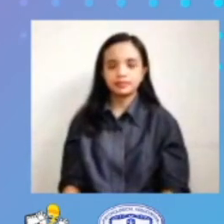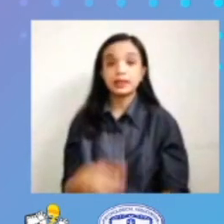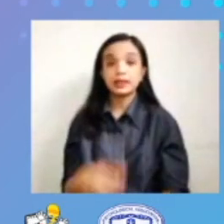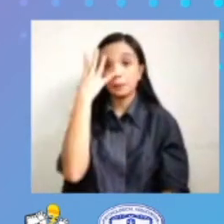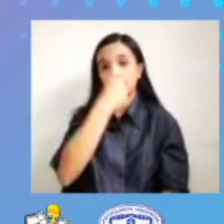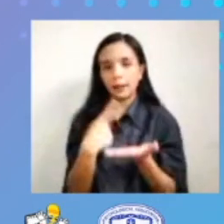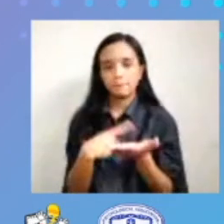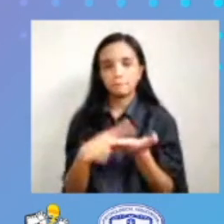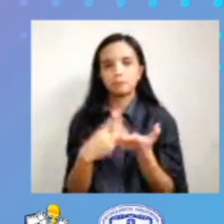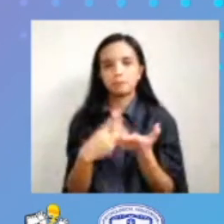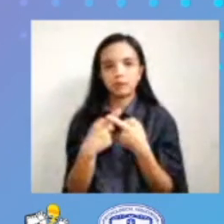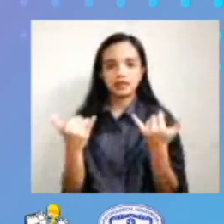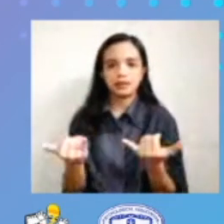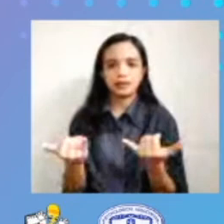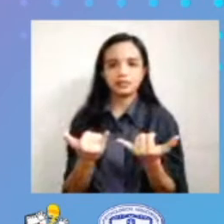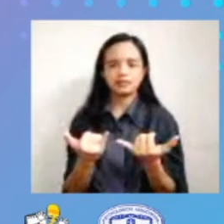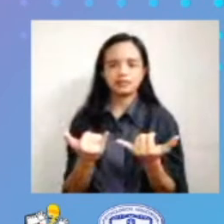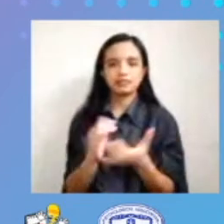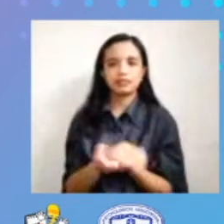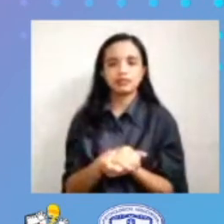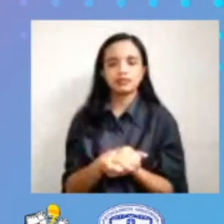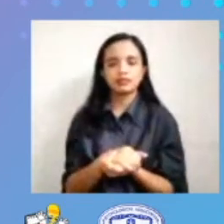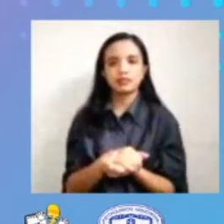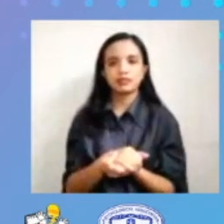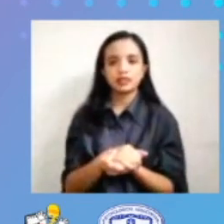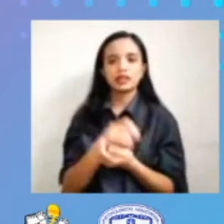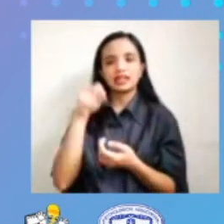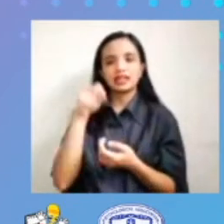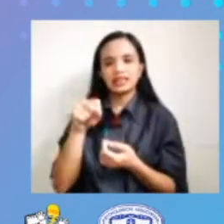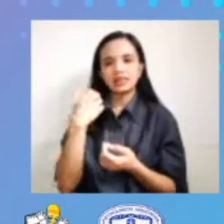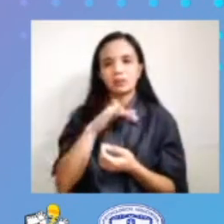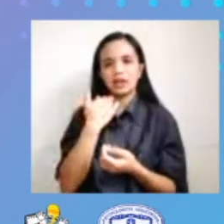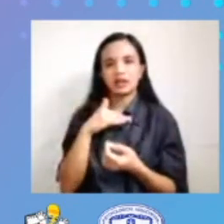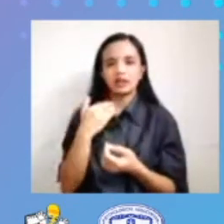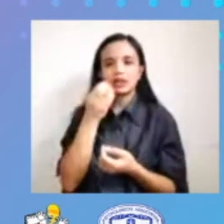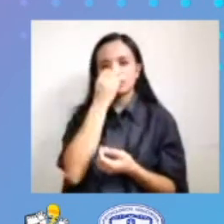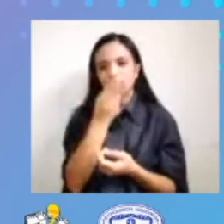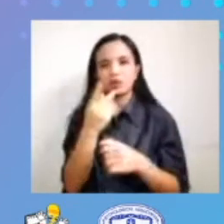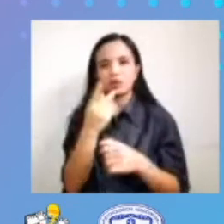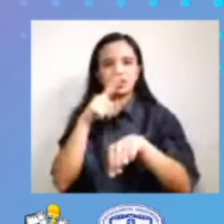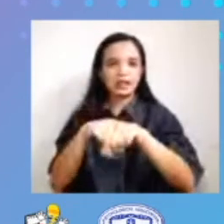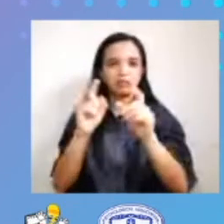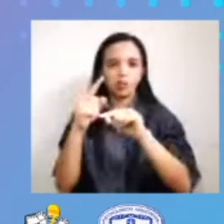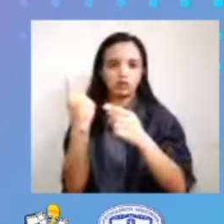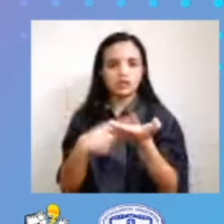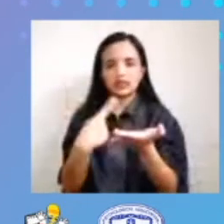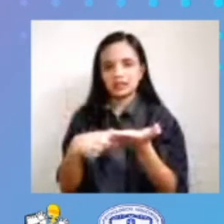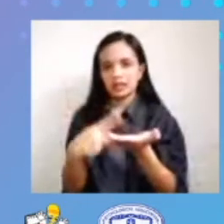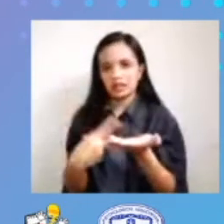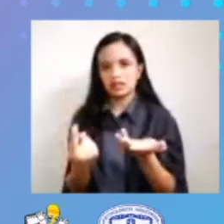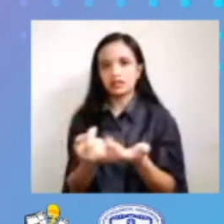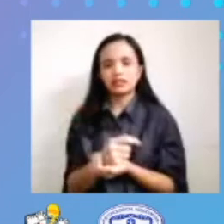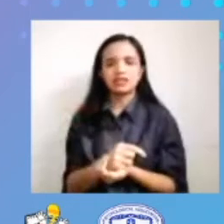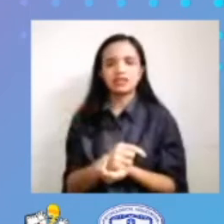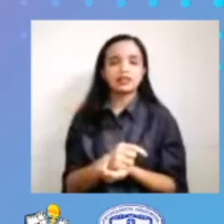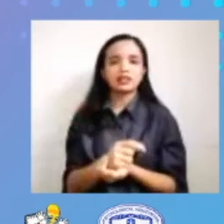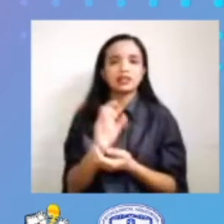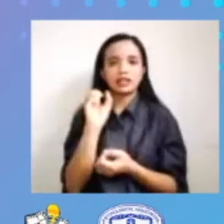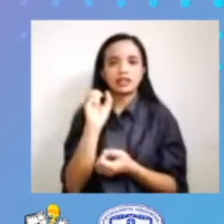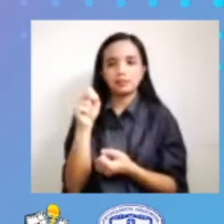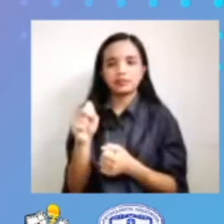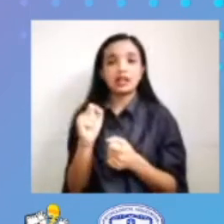and sweetness to your life. Yan. Ang ganda ng mga sinabi ni Julia, no? You really have to practice wellness in your own